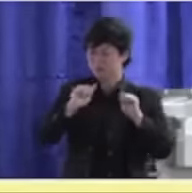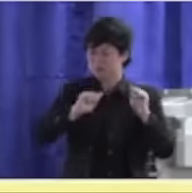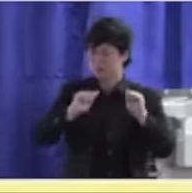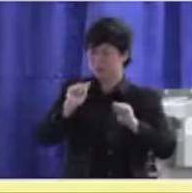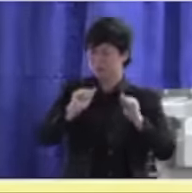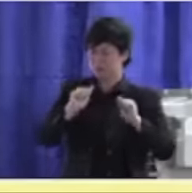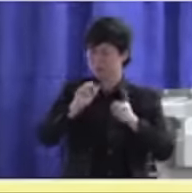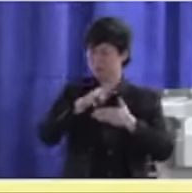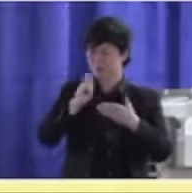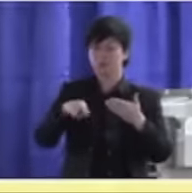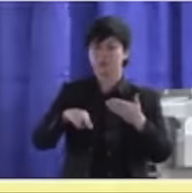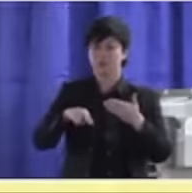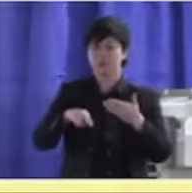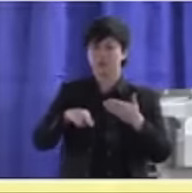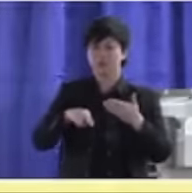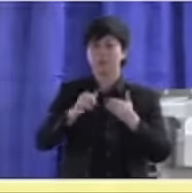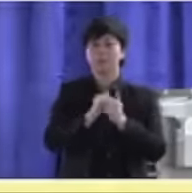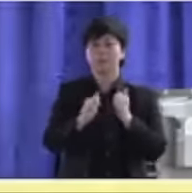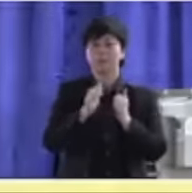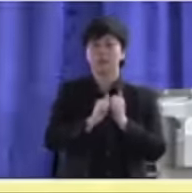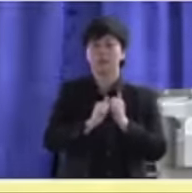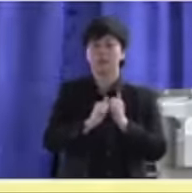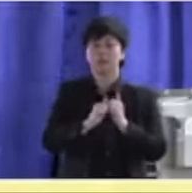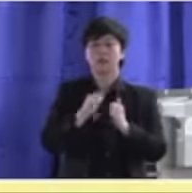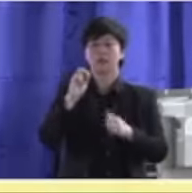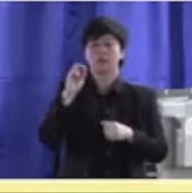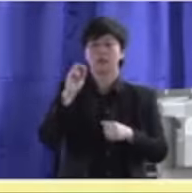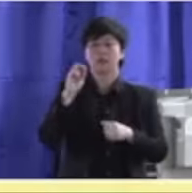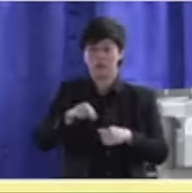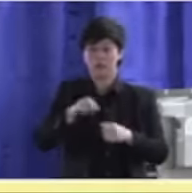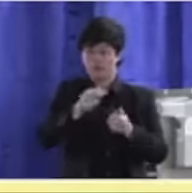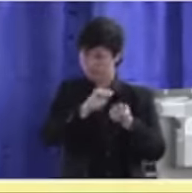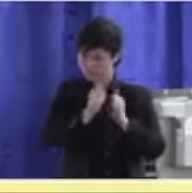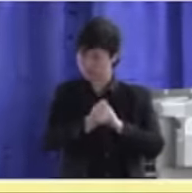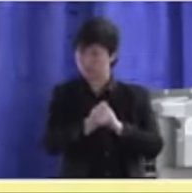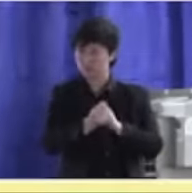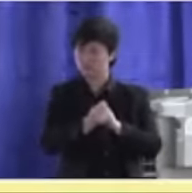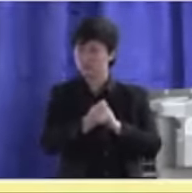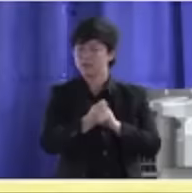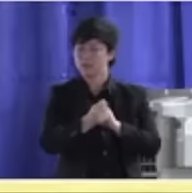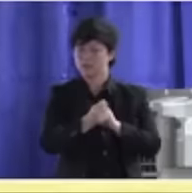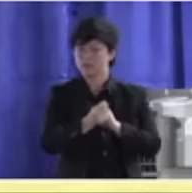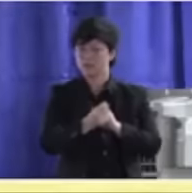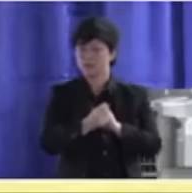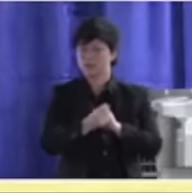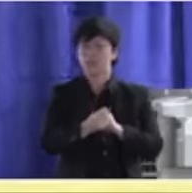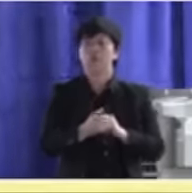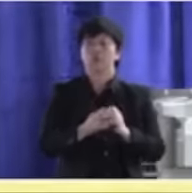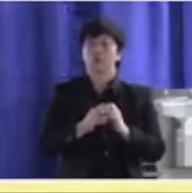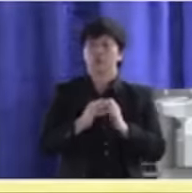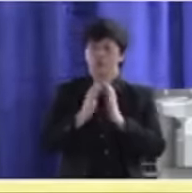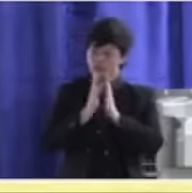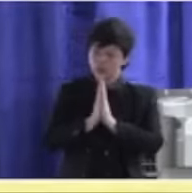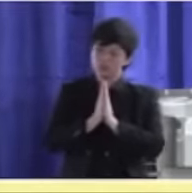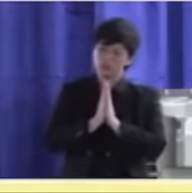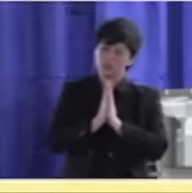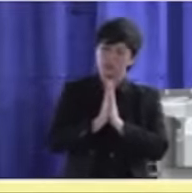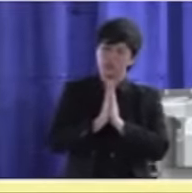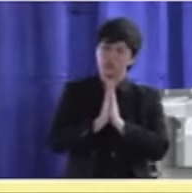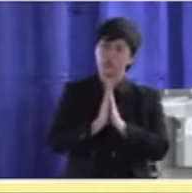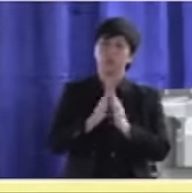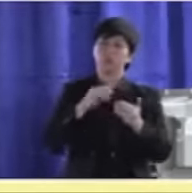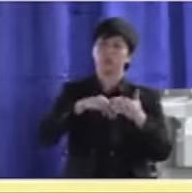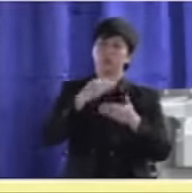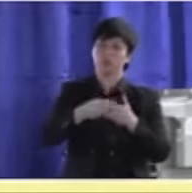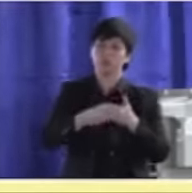Ibig sabihin, we need to innovate. We need to do something else. That is why I ask the curriculum and teaching strand.